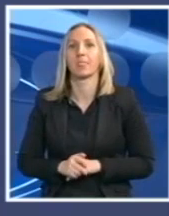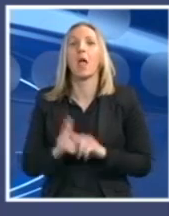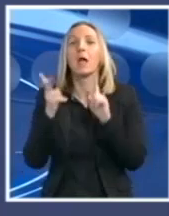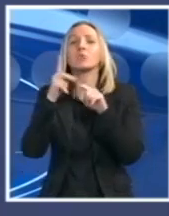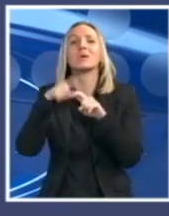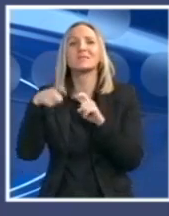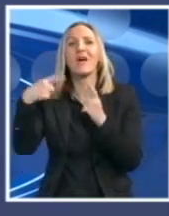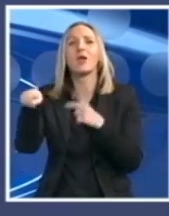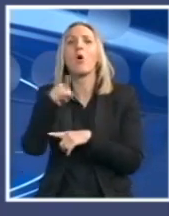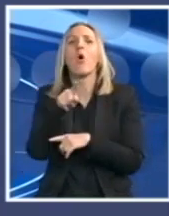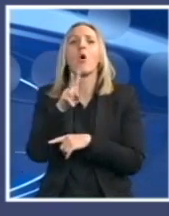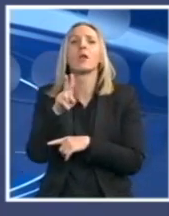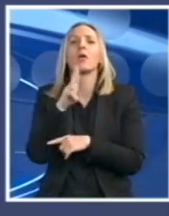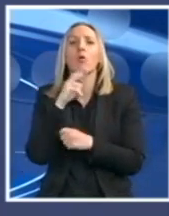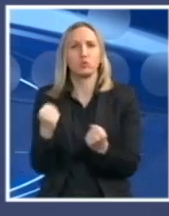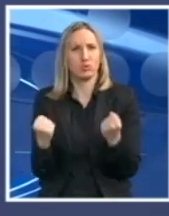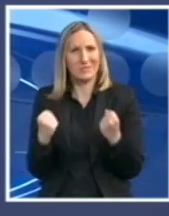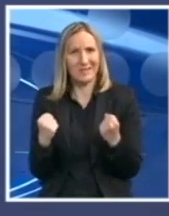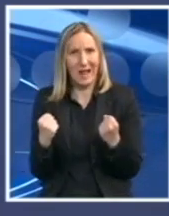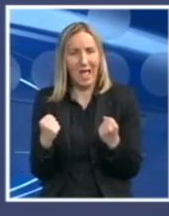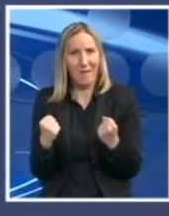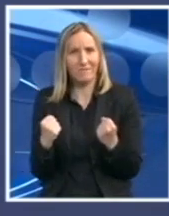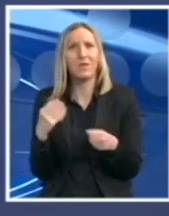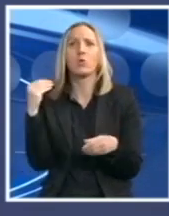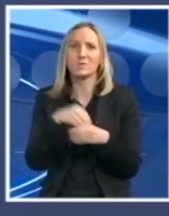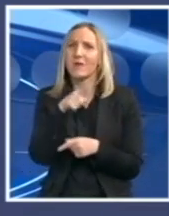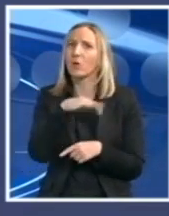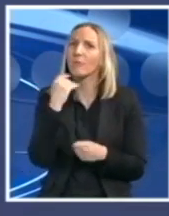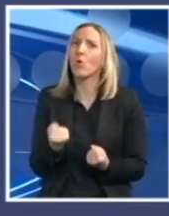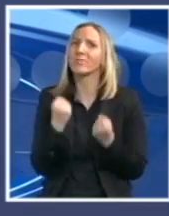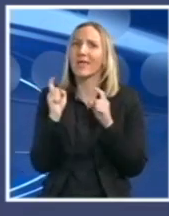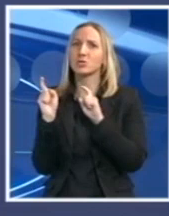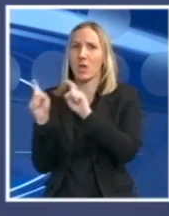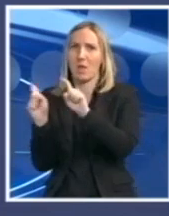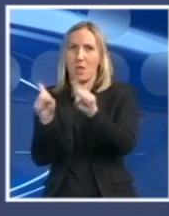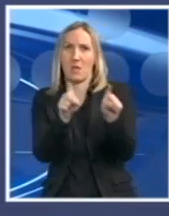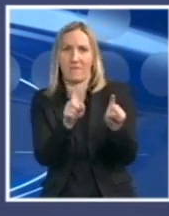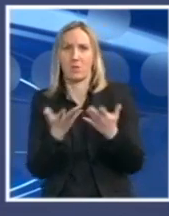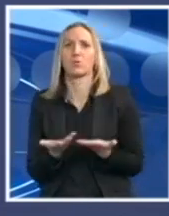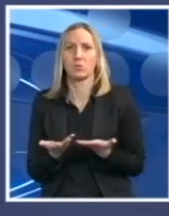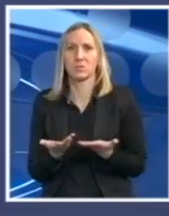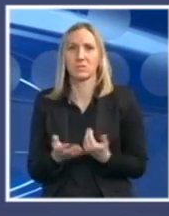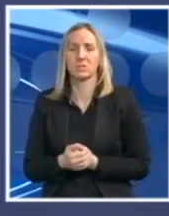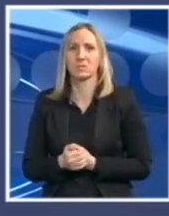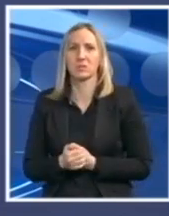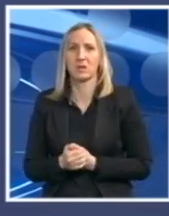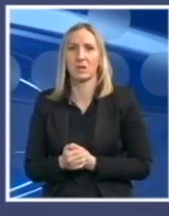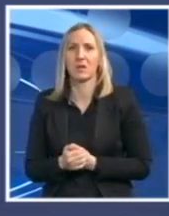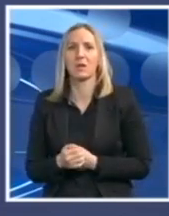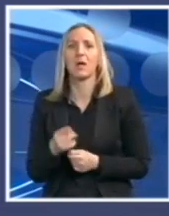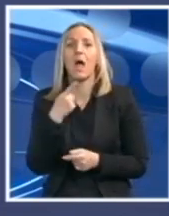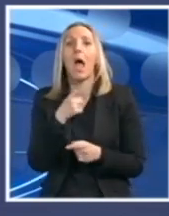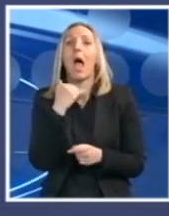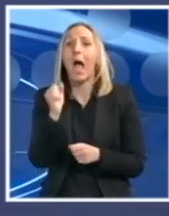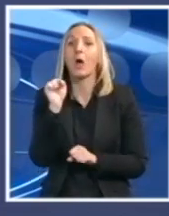simptoma mnogo teško prenose uopšte sam virus. I onako kakvi su zaštićeni